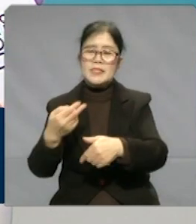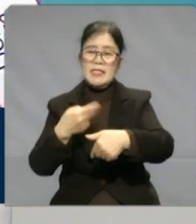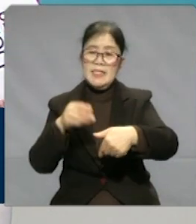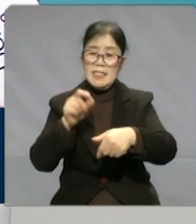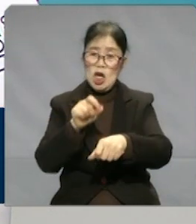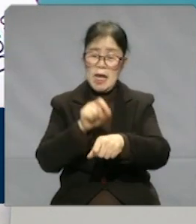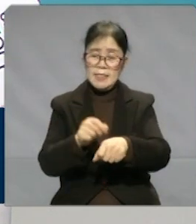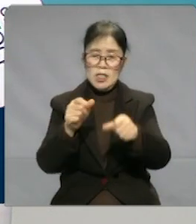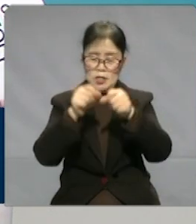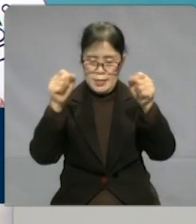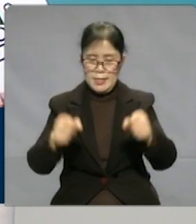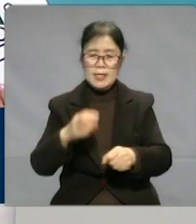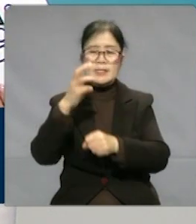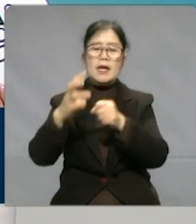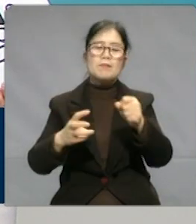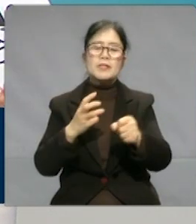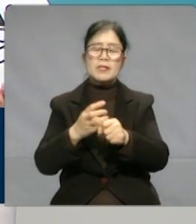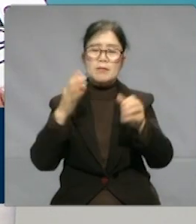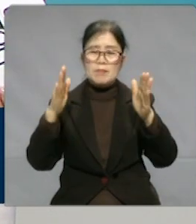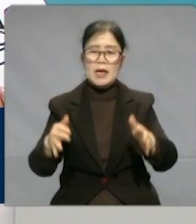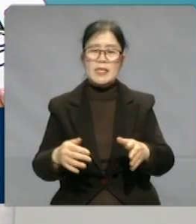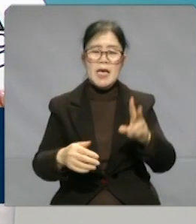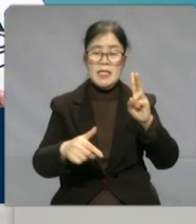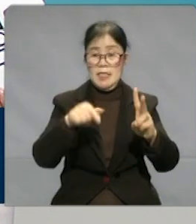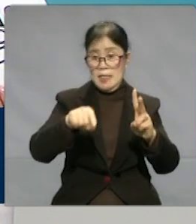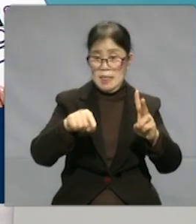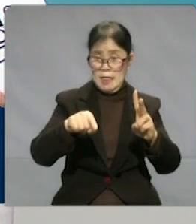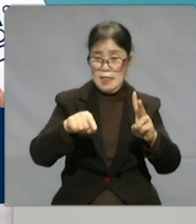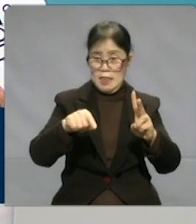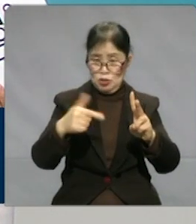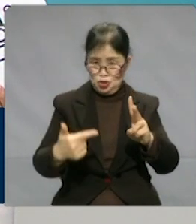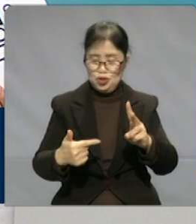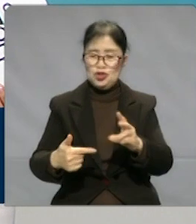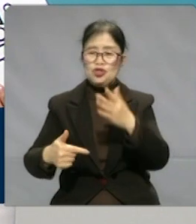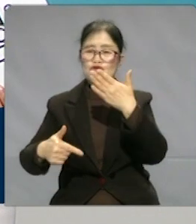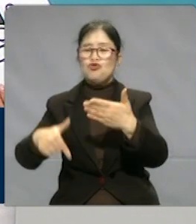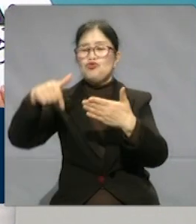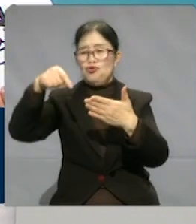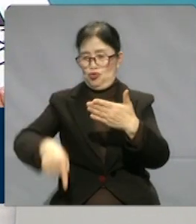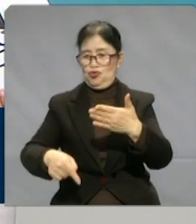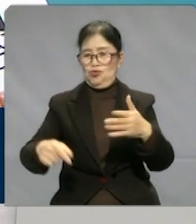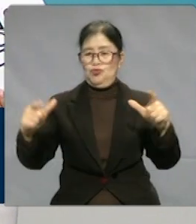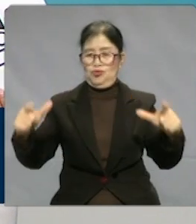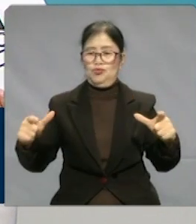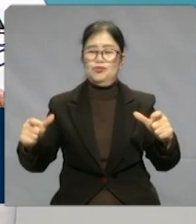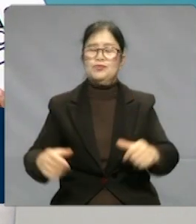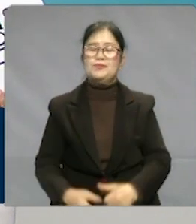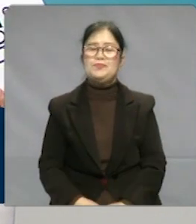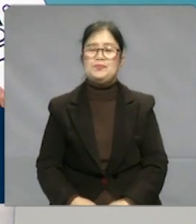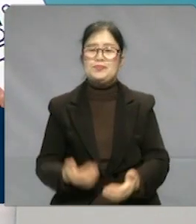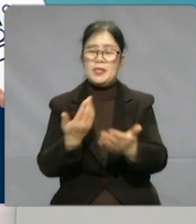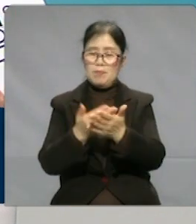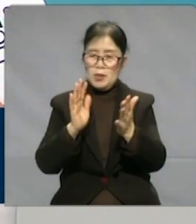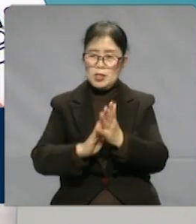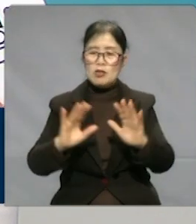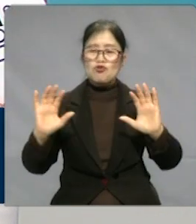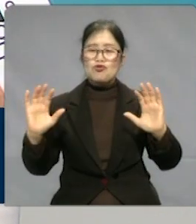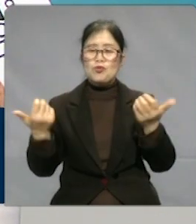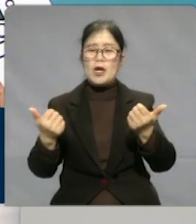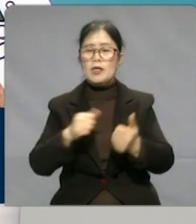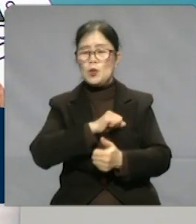인천시 행정체제가 30여 년 만에 2군 8구에서 2군 9구로 바뀝니다. 개편안이 국회를